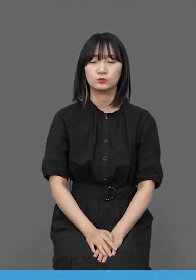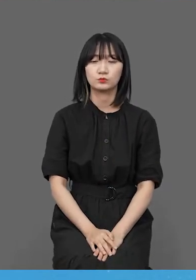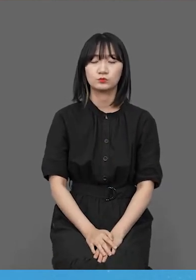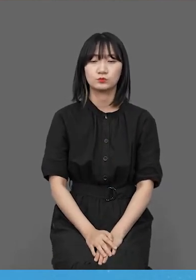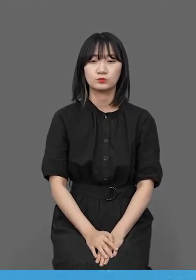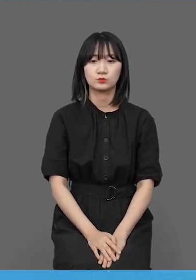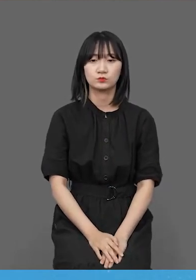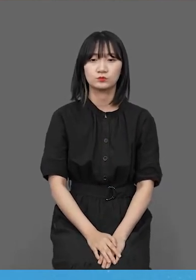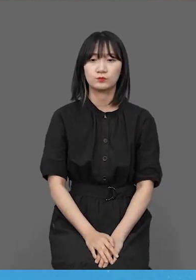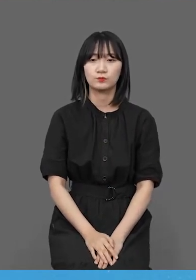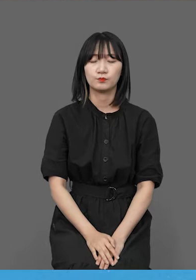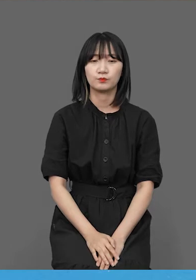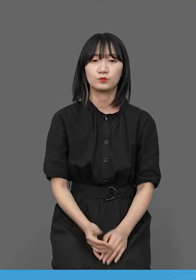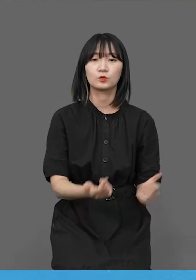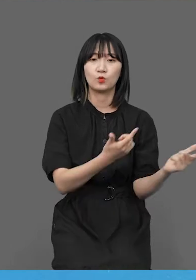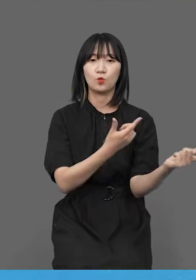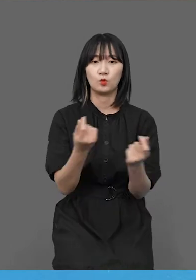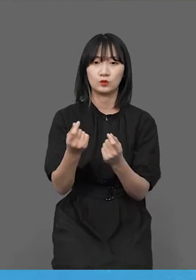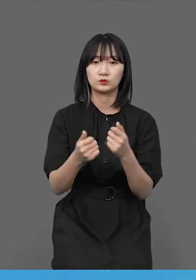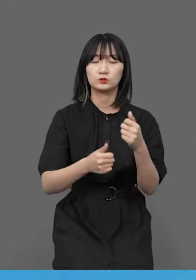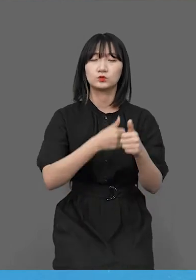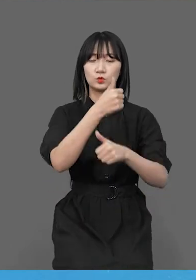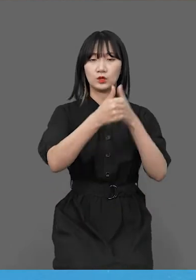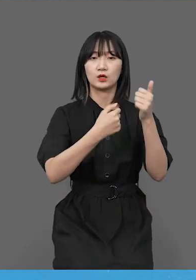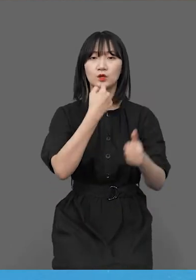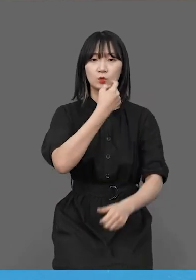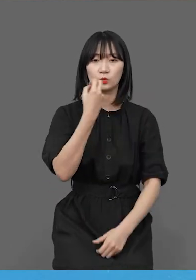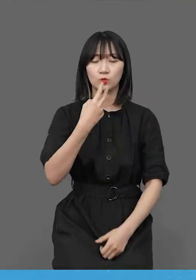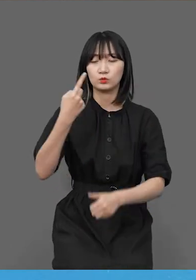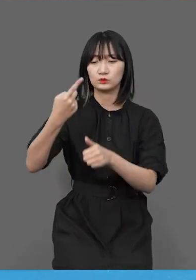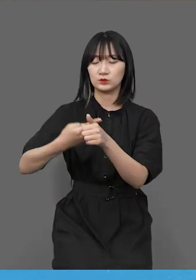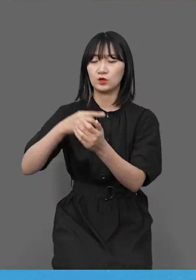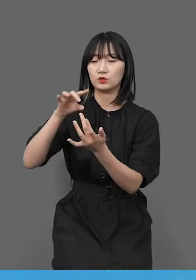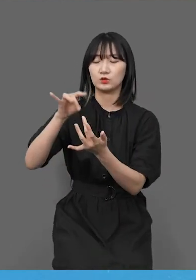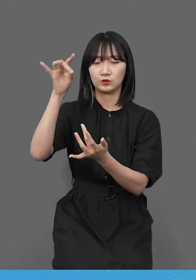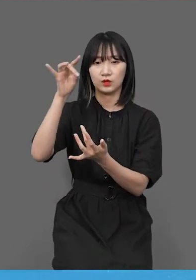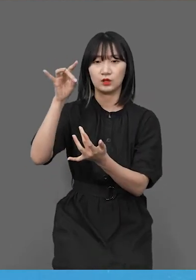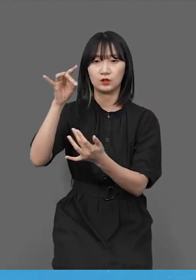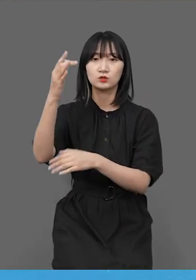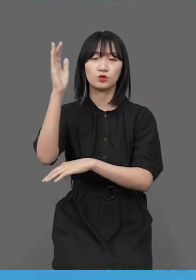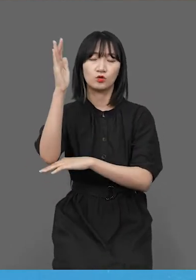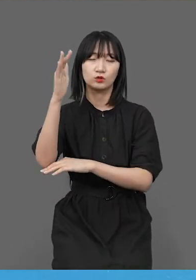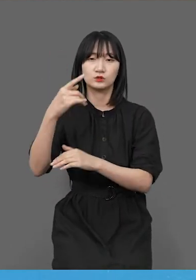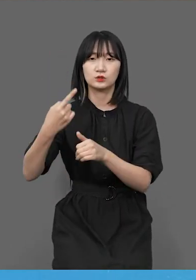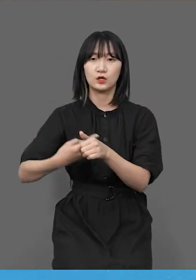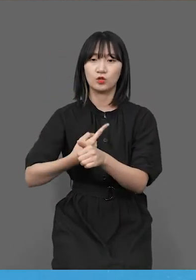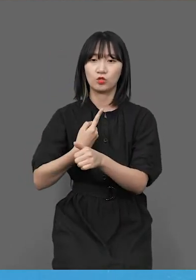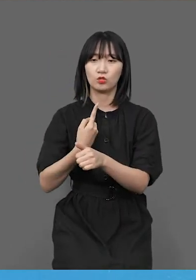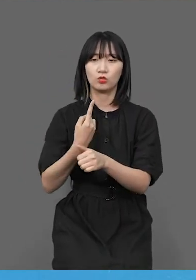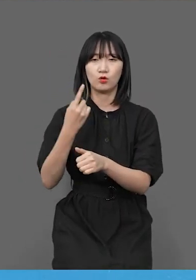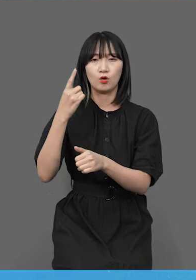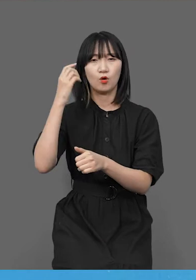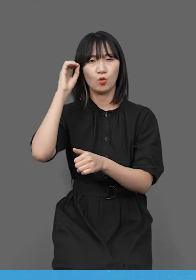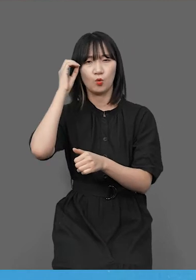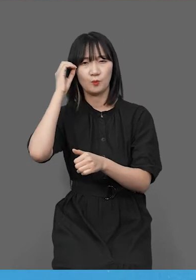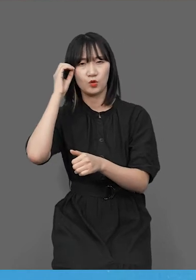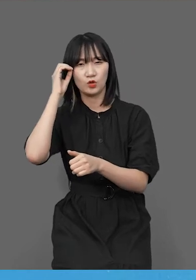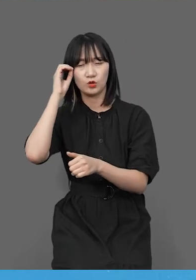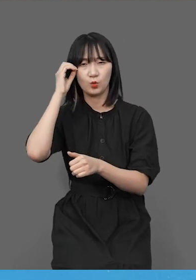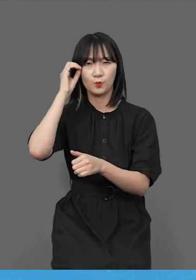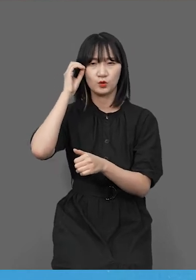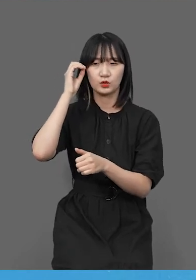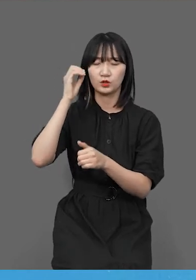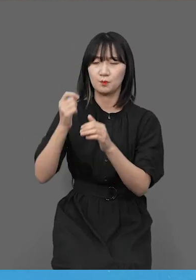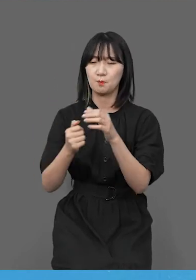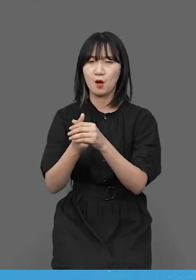적으라고 하면 공통조상 이론하고 자연선택설 또는 돌연변이에 의한 자연선택